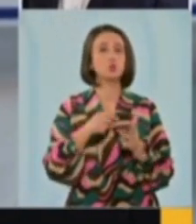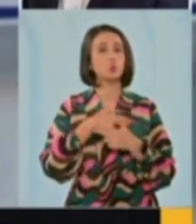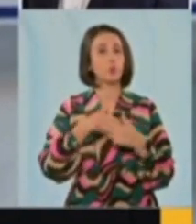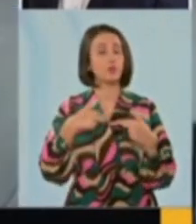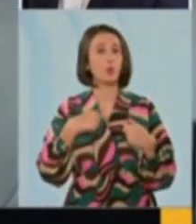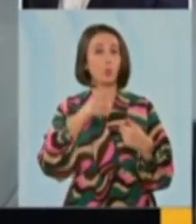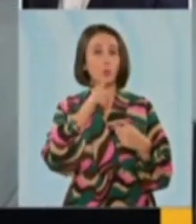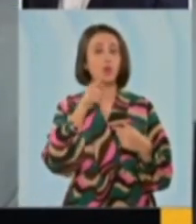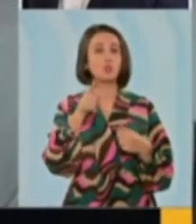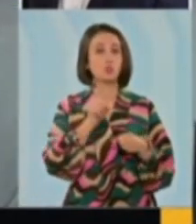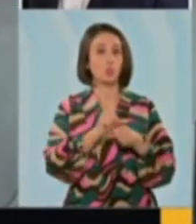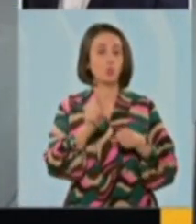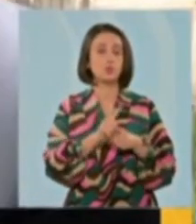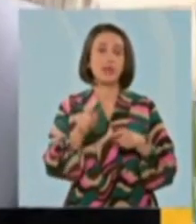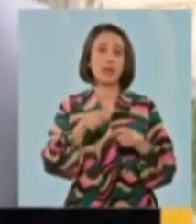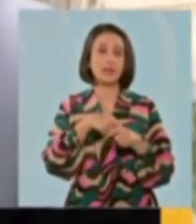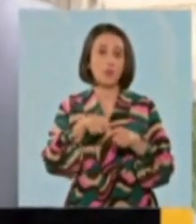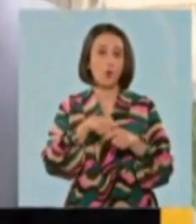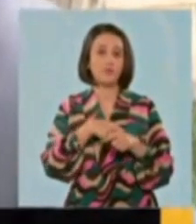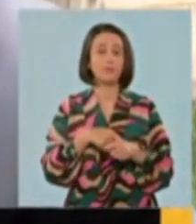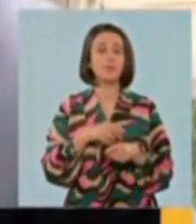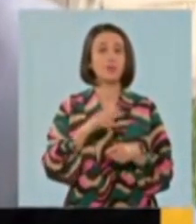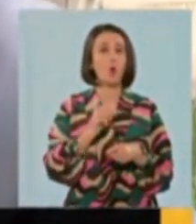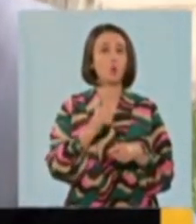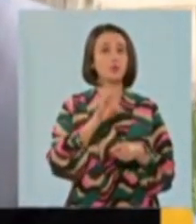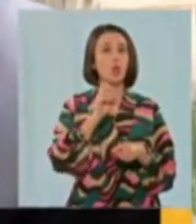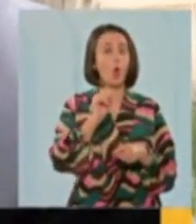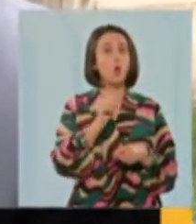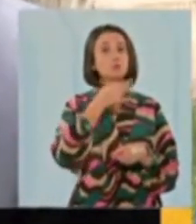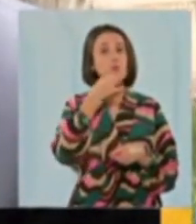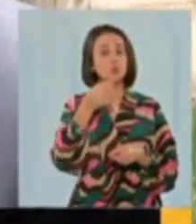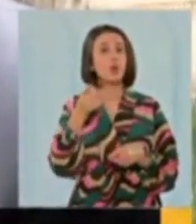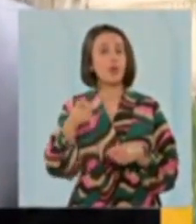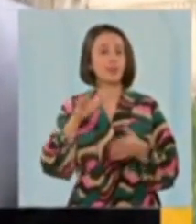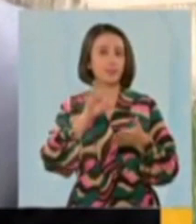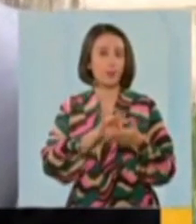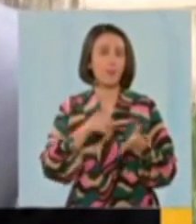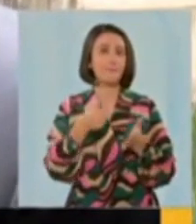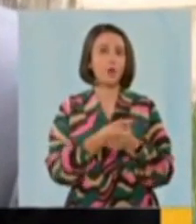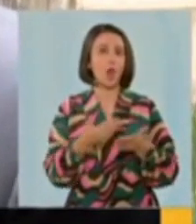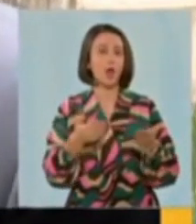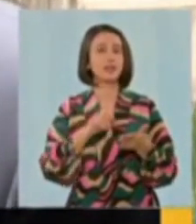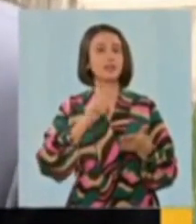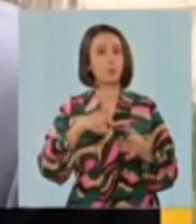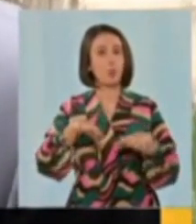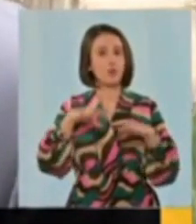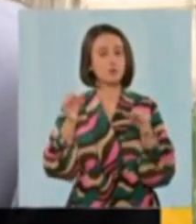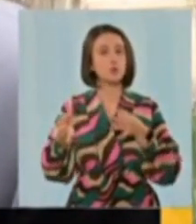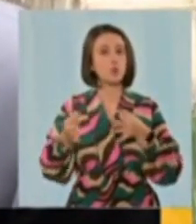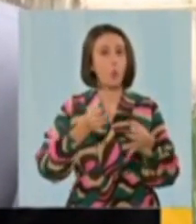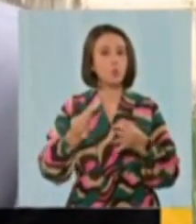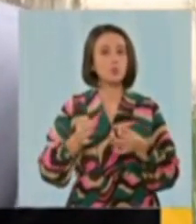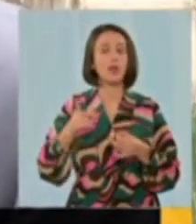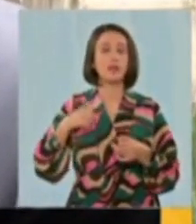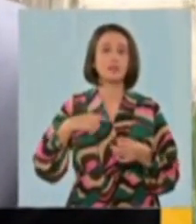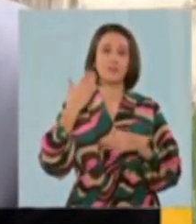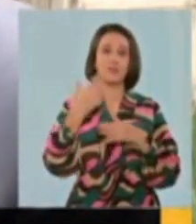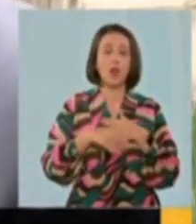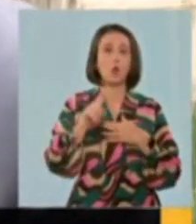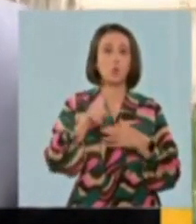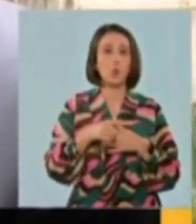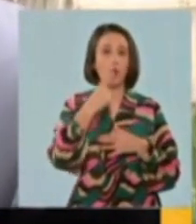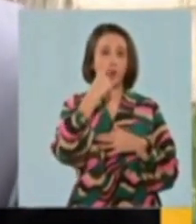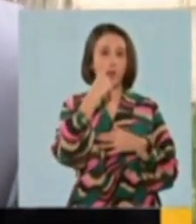prin care acest lucru se rezolvă. Cecheotilo a mai precizat că termenul până la care trebuia găsită soluția este finalul